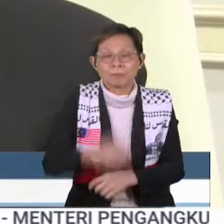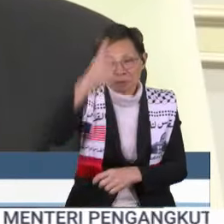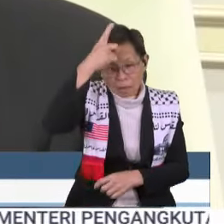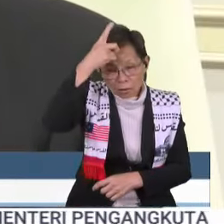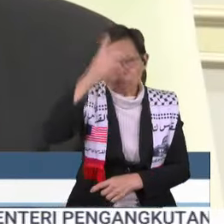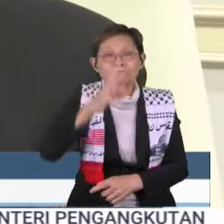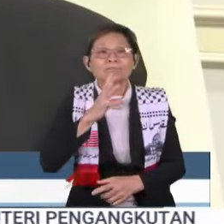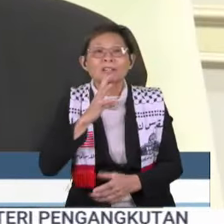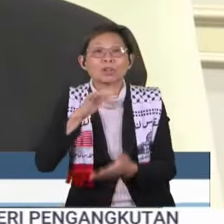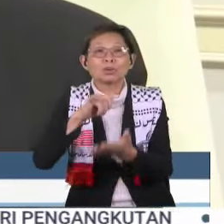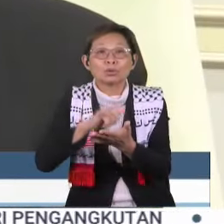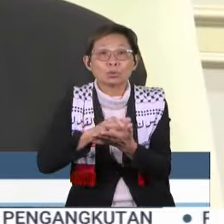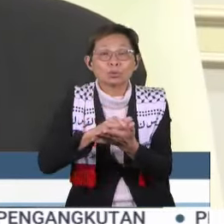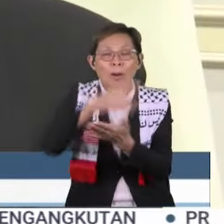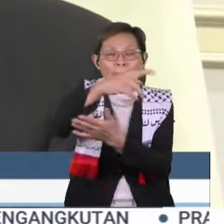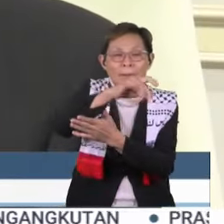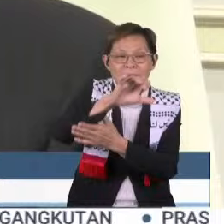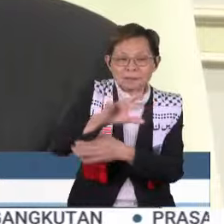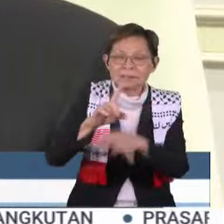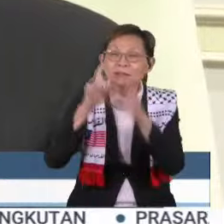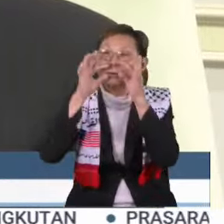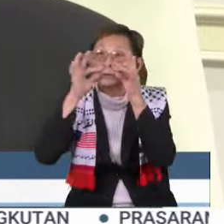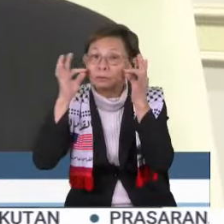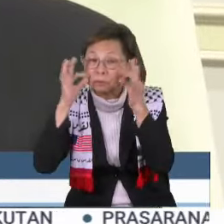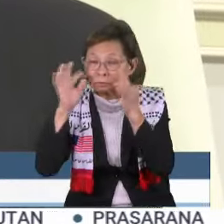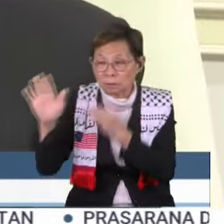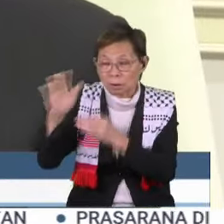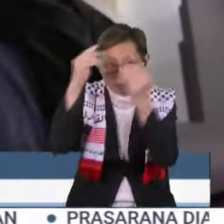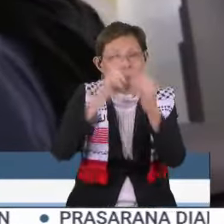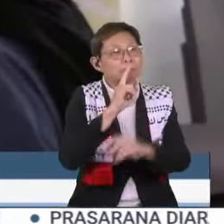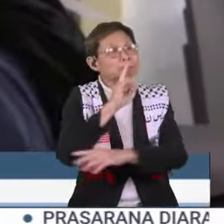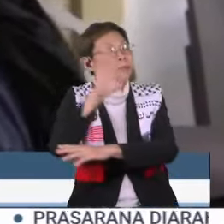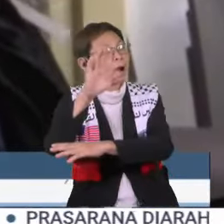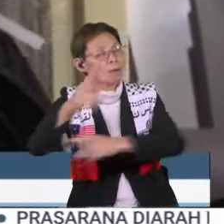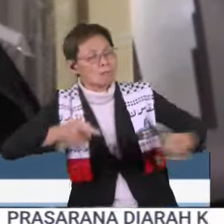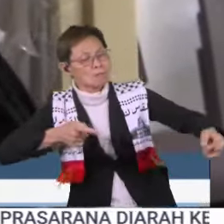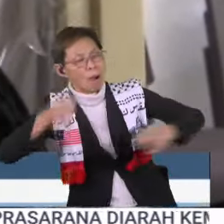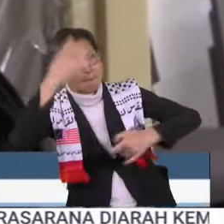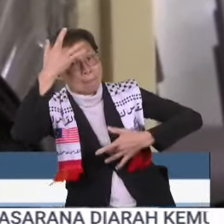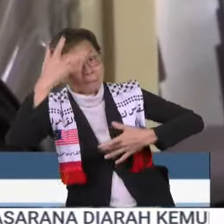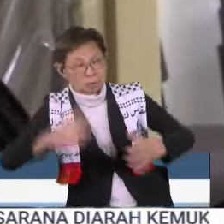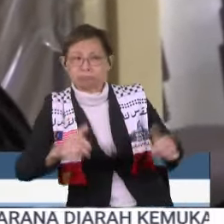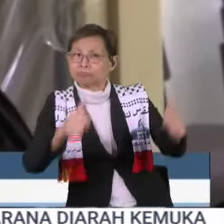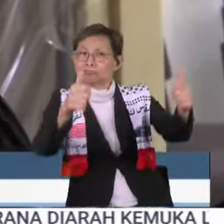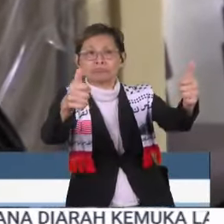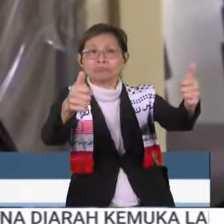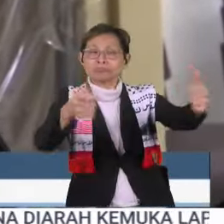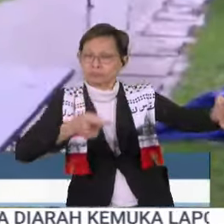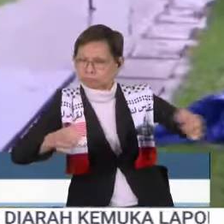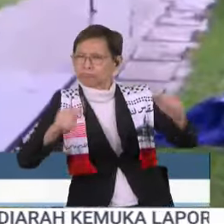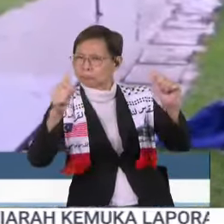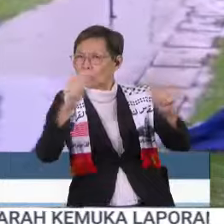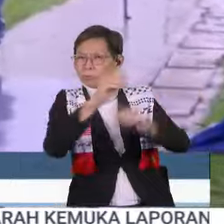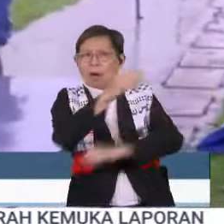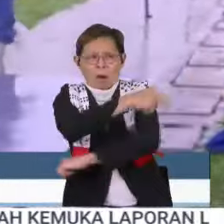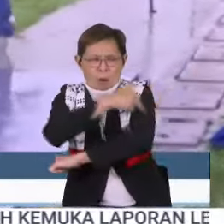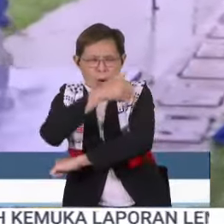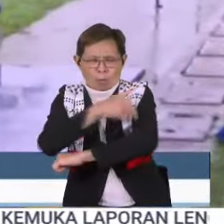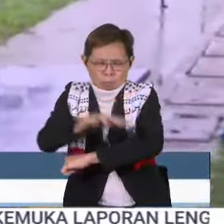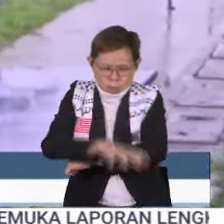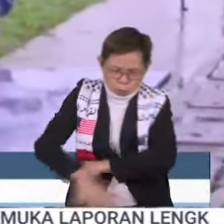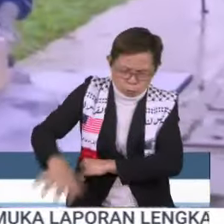Douglas Ugah berkata demikian dalam satu sidang media di Kuching. Beliau memberi jaminan pengurusan pesakit masih dalam keadaan terkawal dan hospital